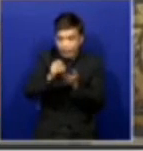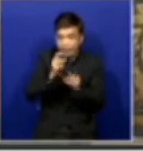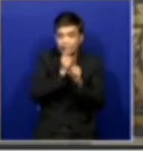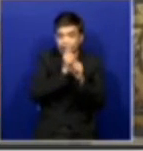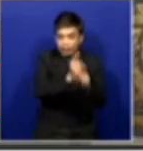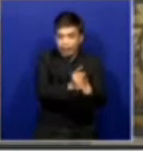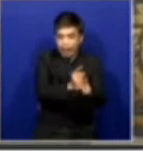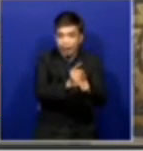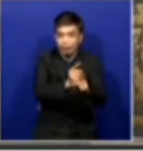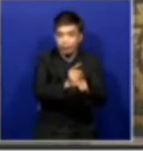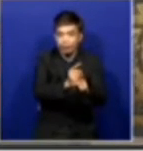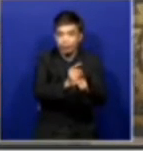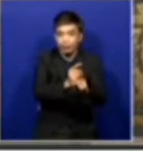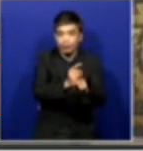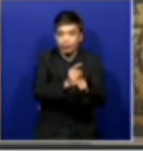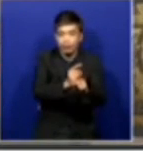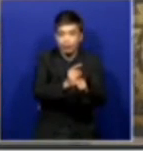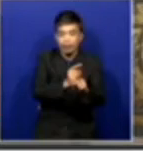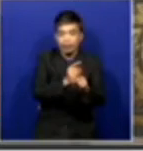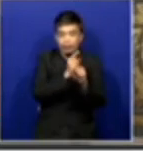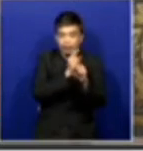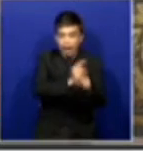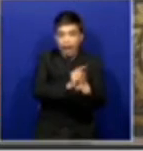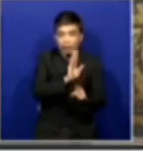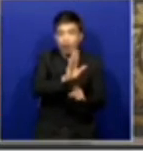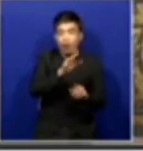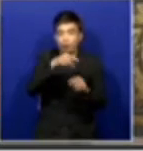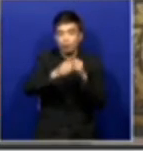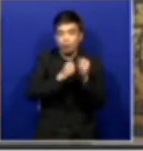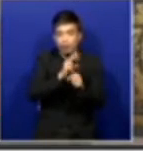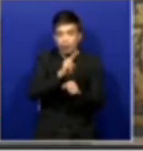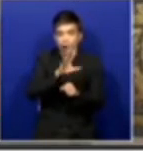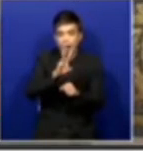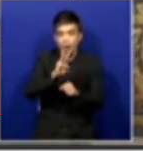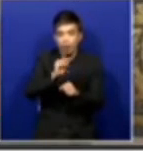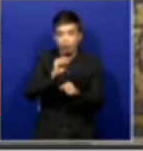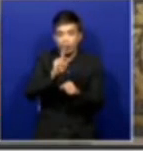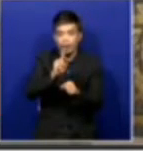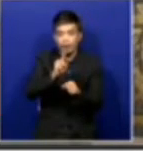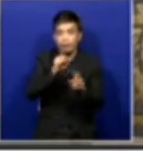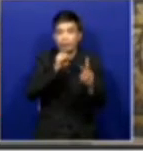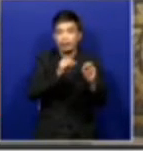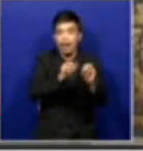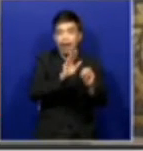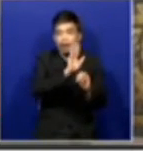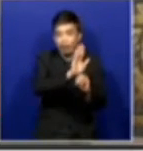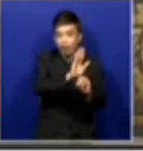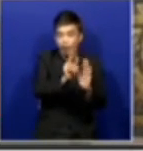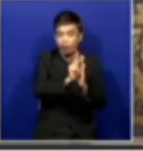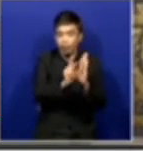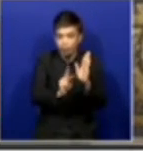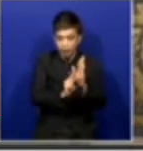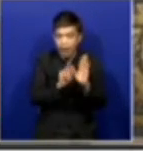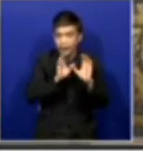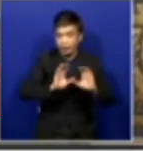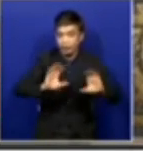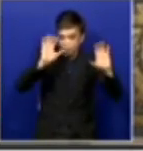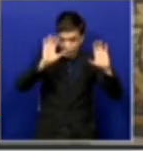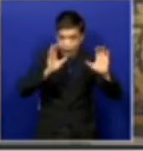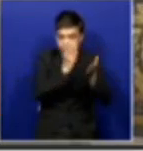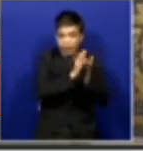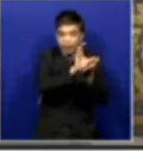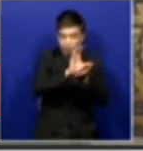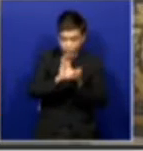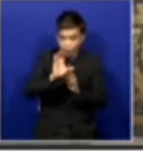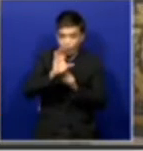ติวินัยการเงินการคลังของรัฐพ.ศ.2561นะครับโดยรัฐบาลสามารถใช้เงินจำนวนนี้นะฮะ